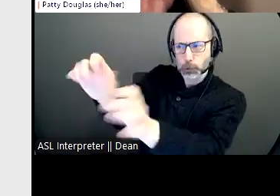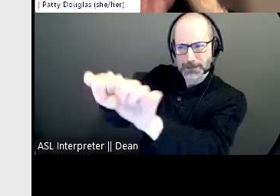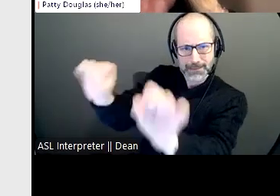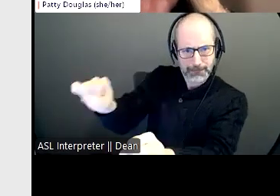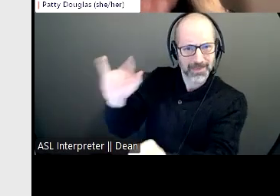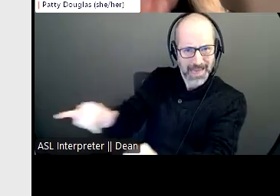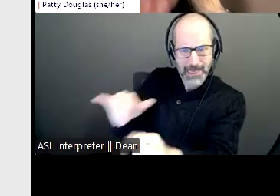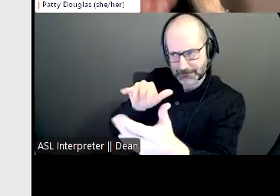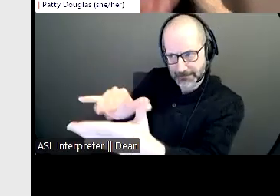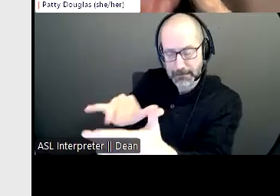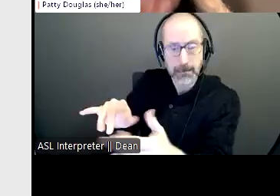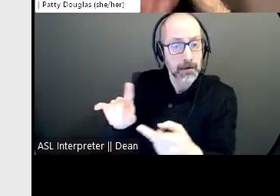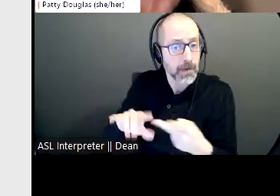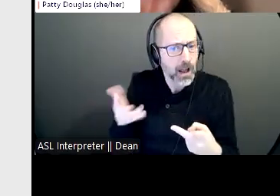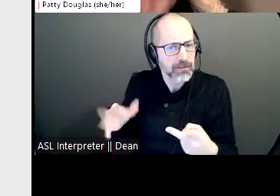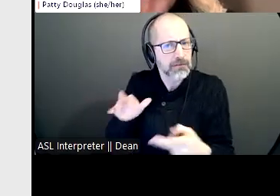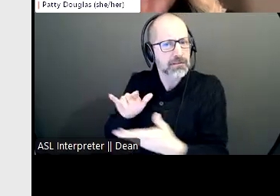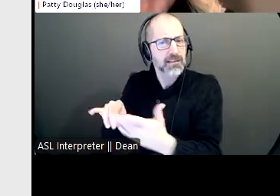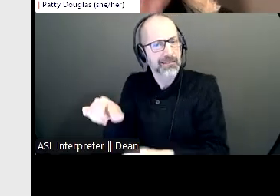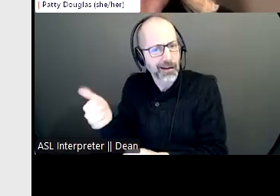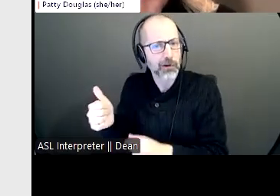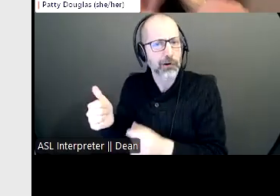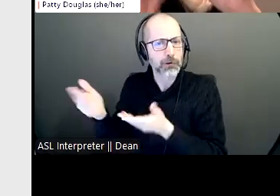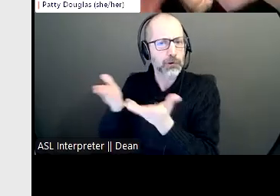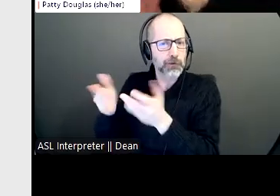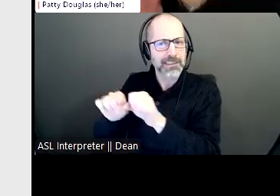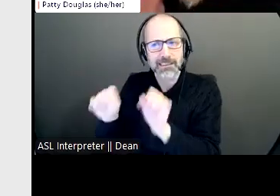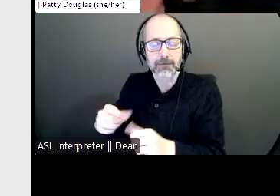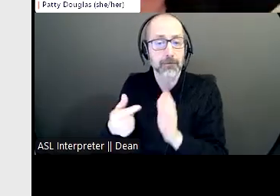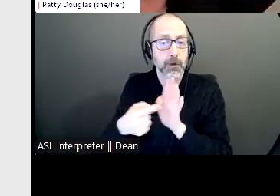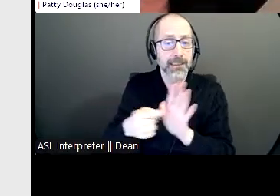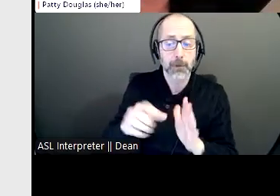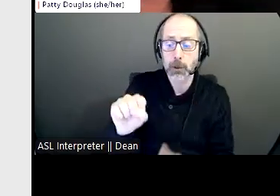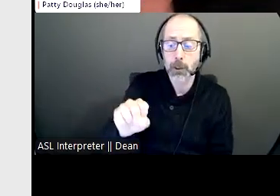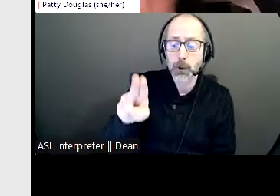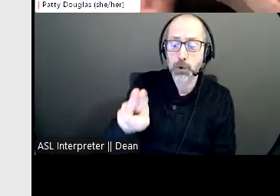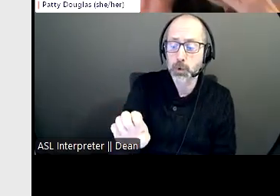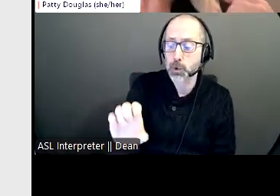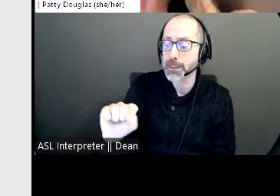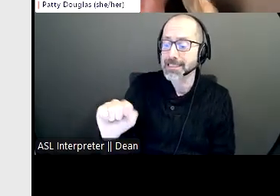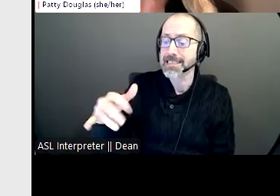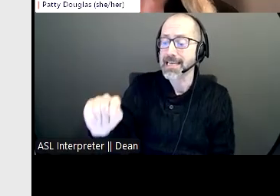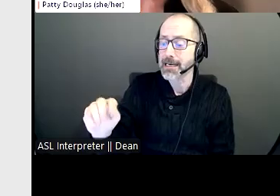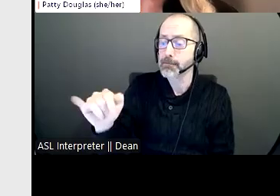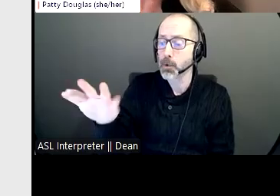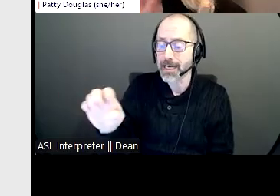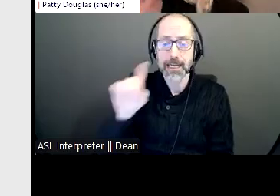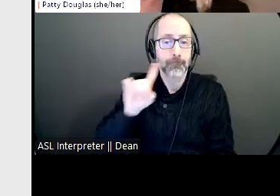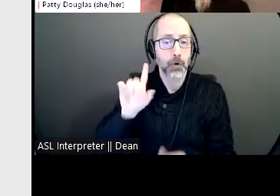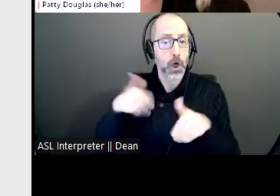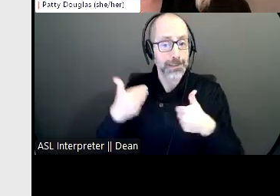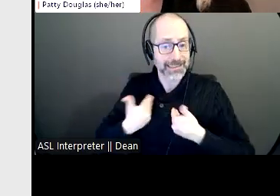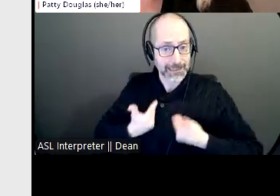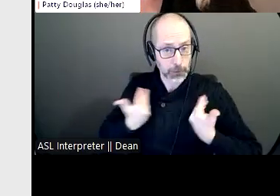détaillées au niveau des systèmes de services. Et d'ailleurs, j'effectue cette recherche justement à Sault-Sainte-Marie avec les